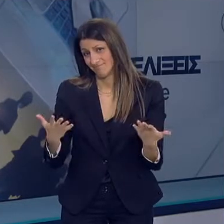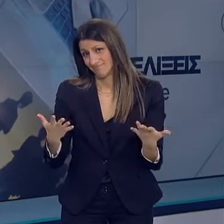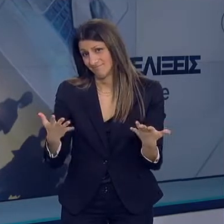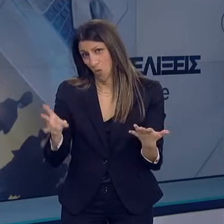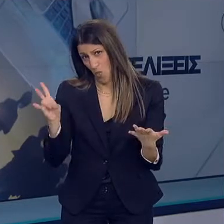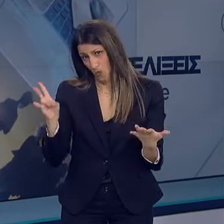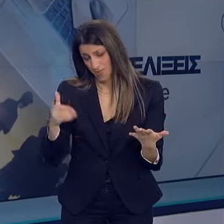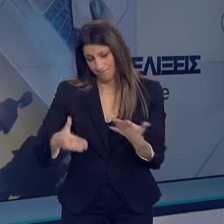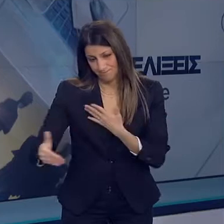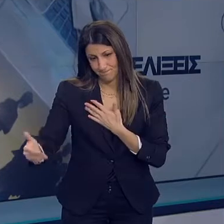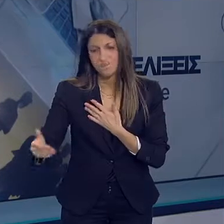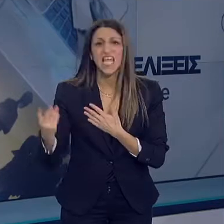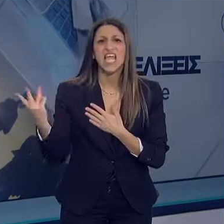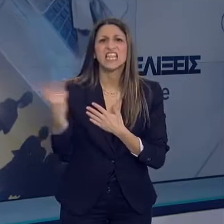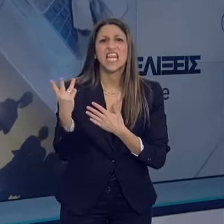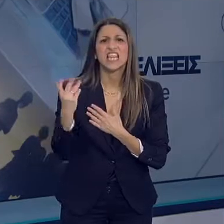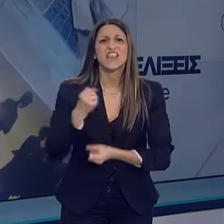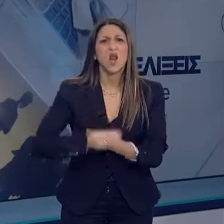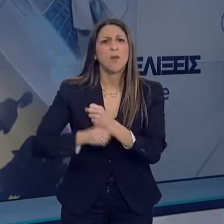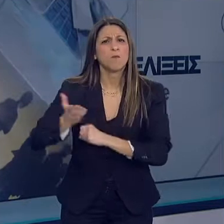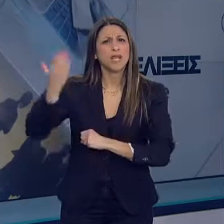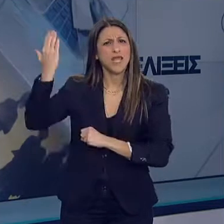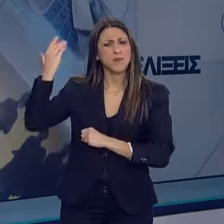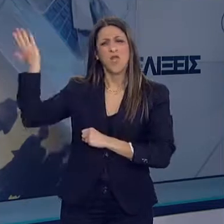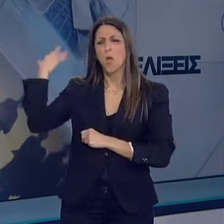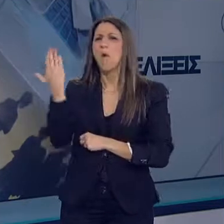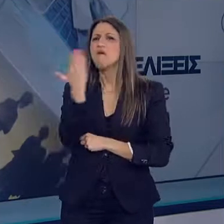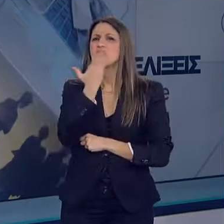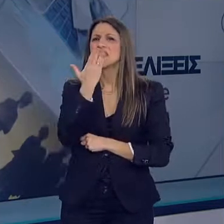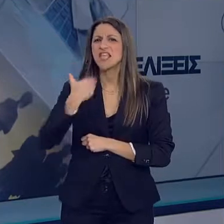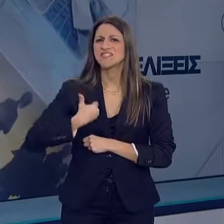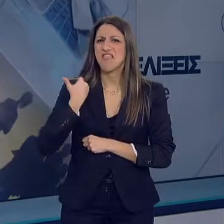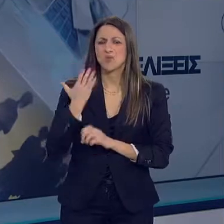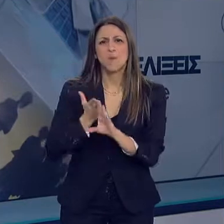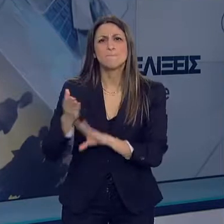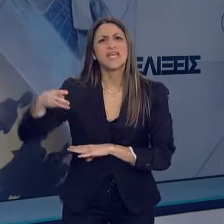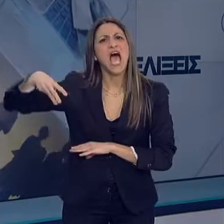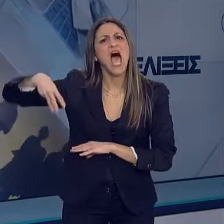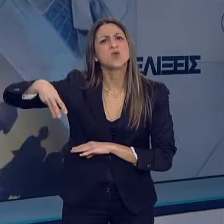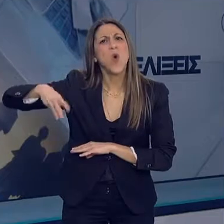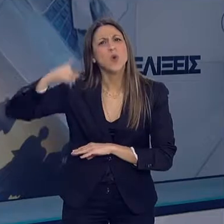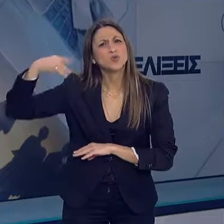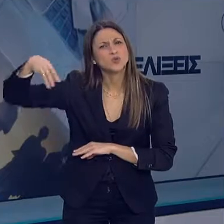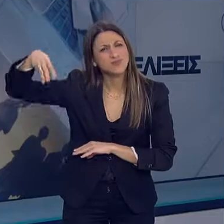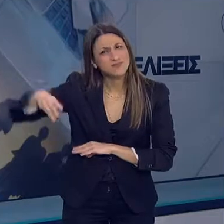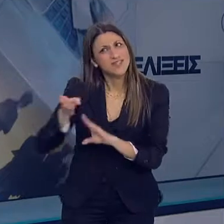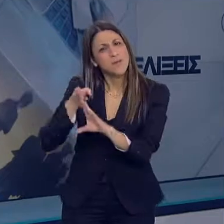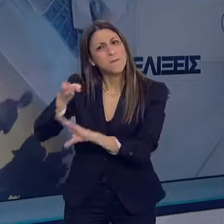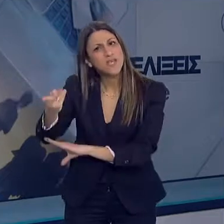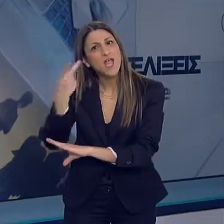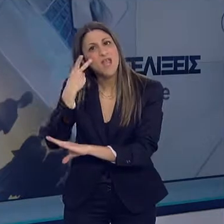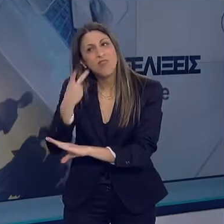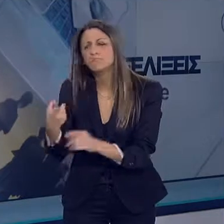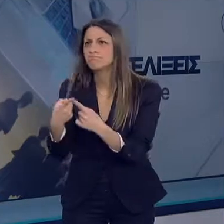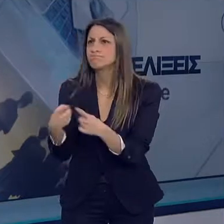Όταν πριν 30 χρόνια, νεαρός φοιτητής, είχα πάει με καλή περιέργεια στο Άγιον Όρος να δω μια διαφορετική,